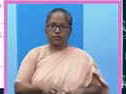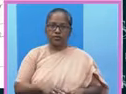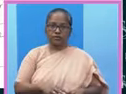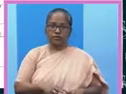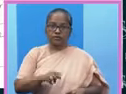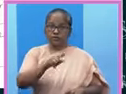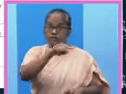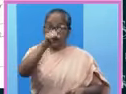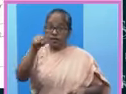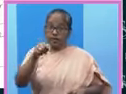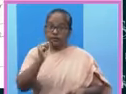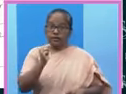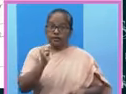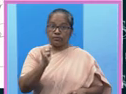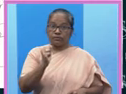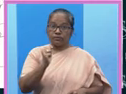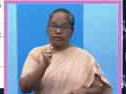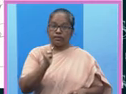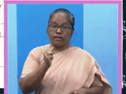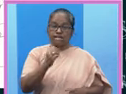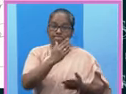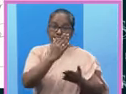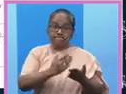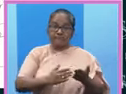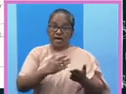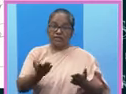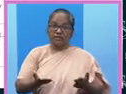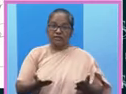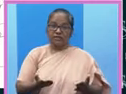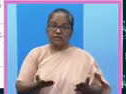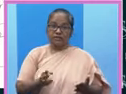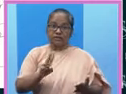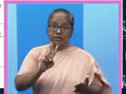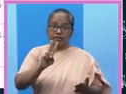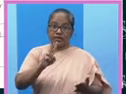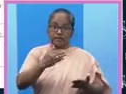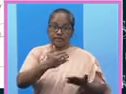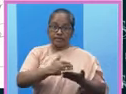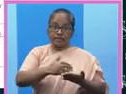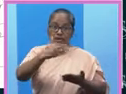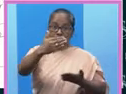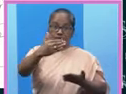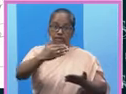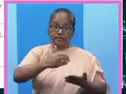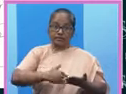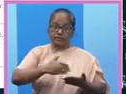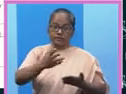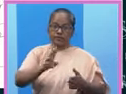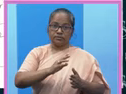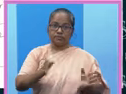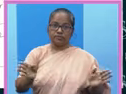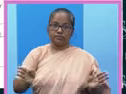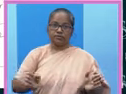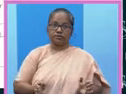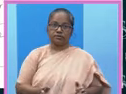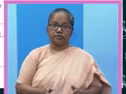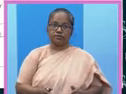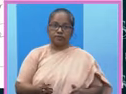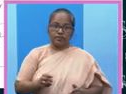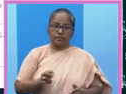ஸ்கொயரில் இது மட்டும் எவ்வளவு, பாதி. அந்த பாதினா என்னது, ரெண்டு பாகமாக பிரித்து, இந்த பின்னத்தில் சொல்லுவோமா இல்லையா, அதே தான்